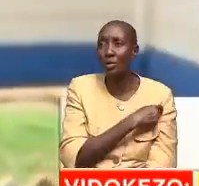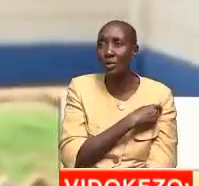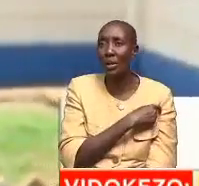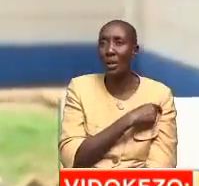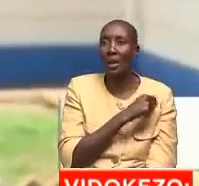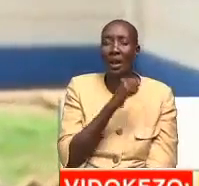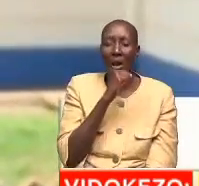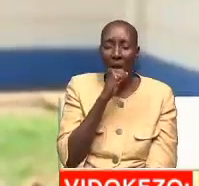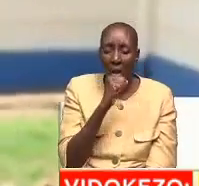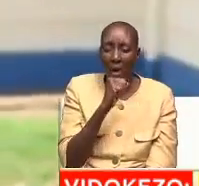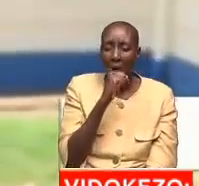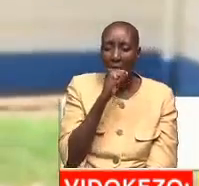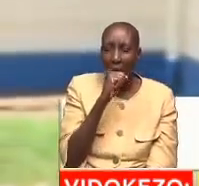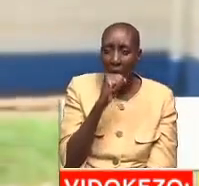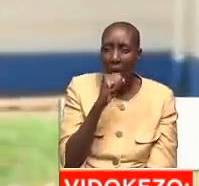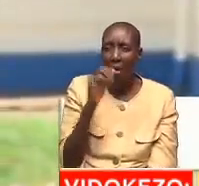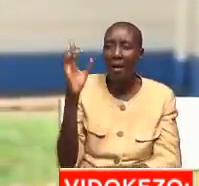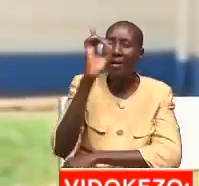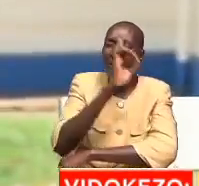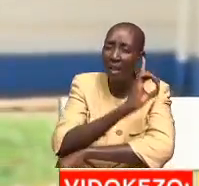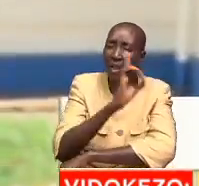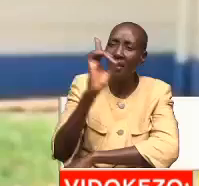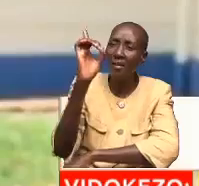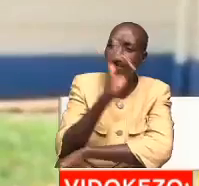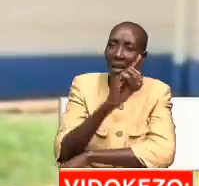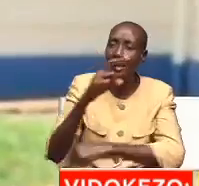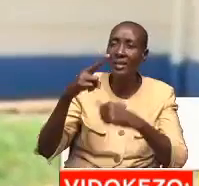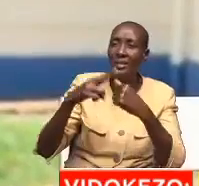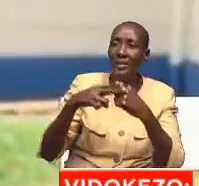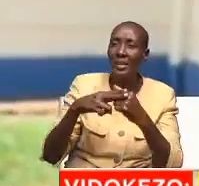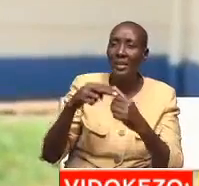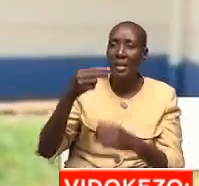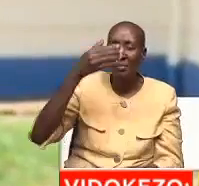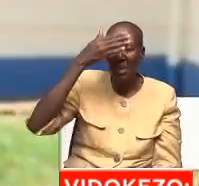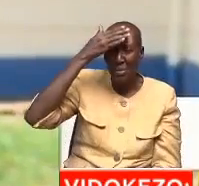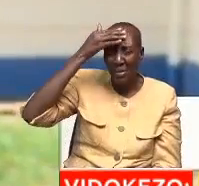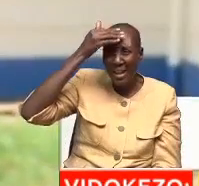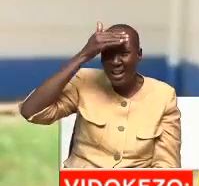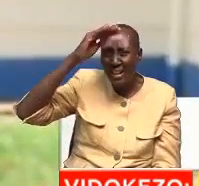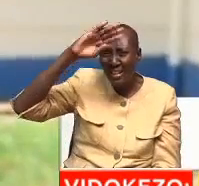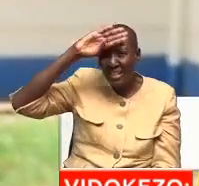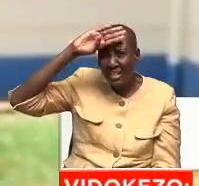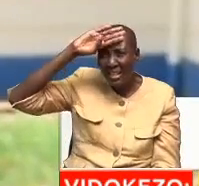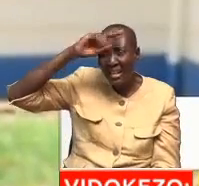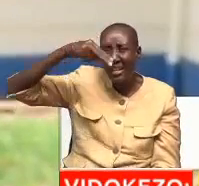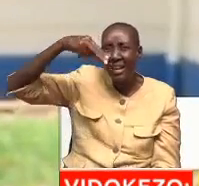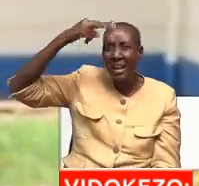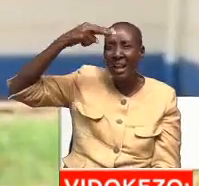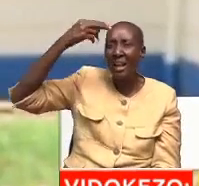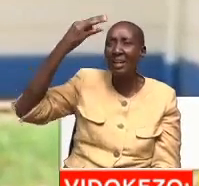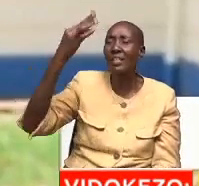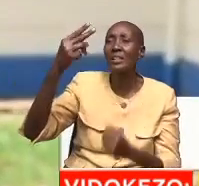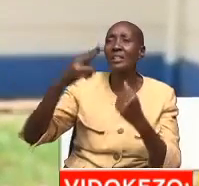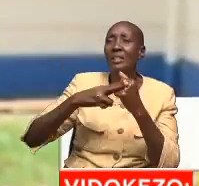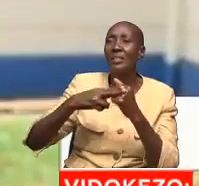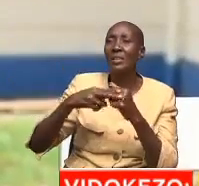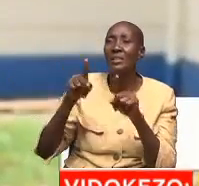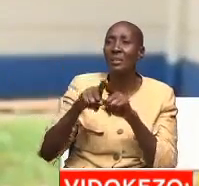than 7 days, there are high fever above 37.5 degrees, there are joint